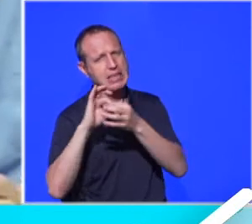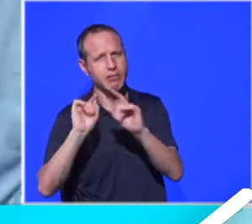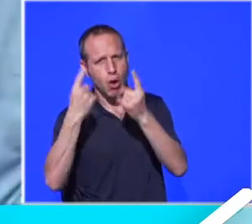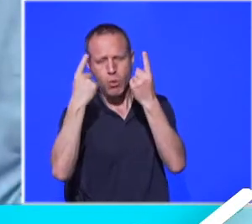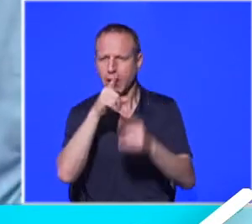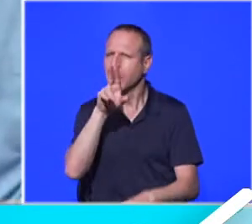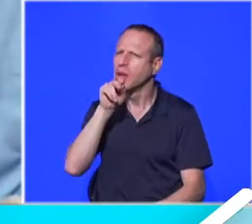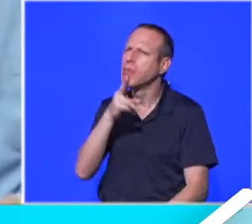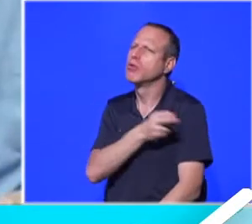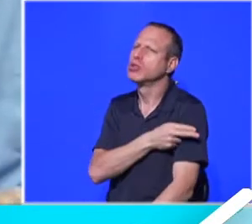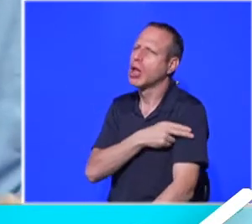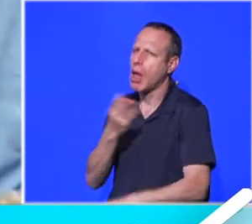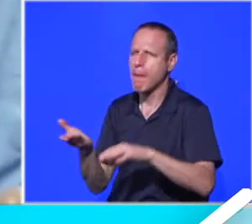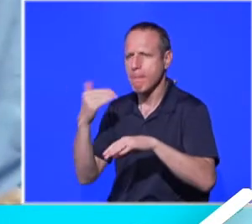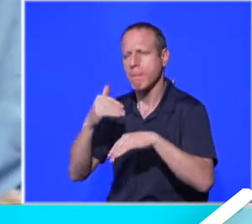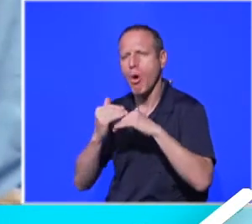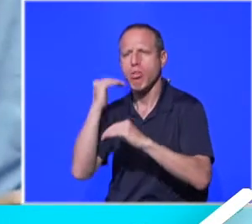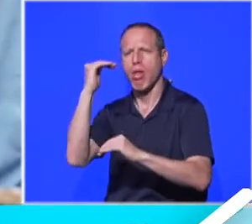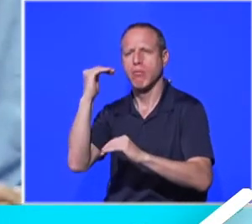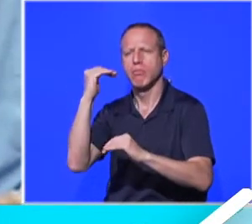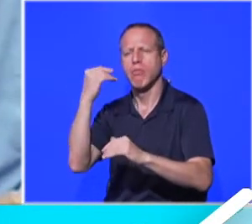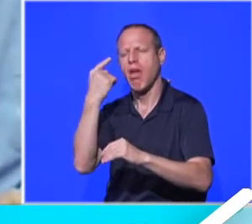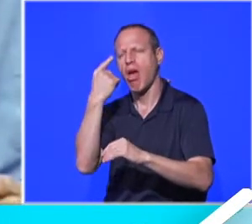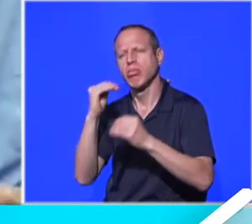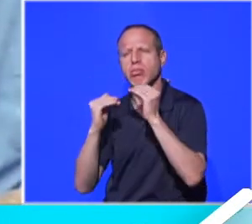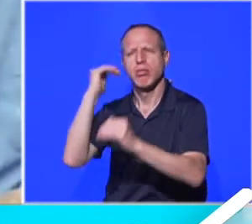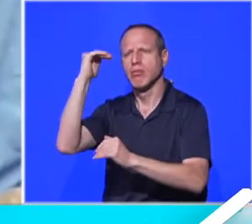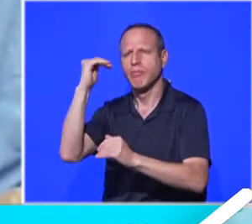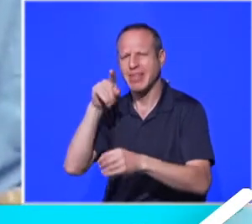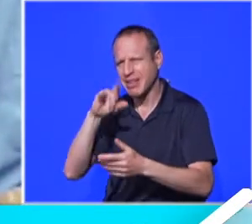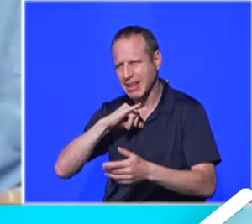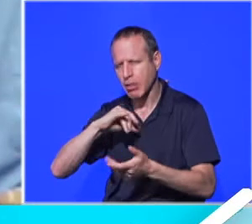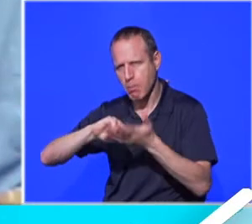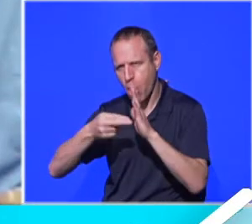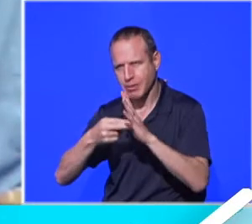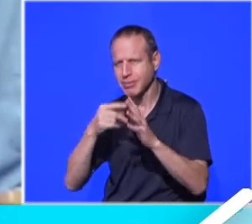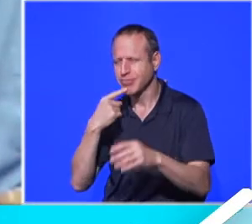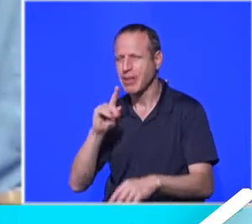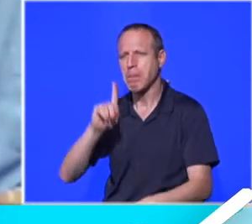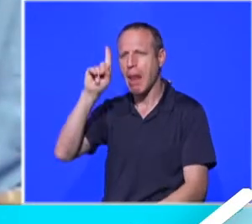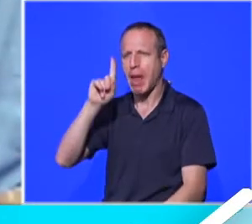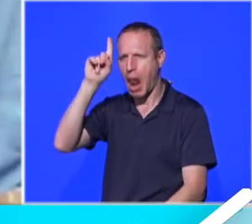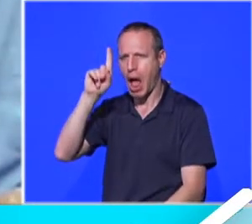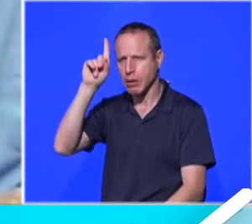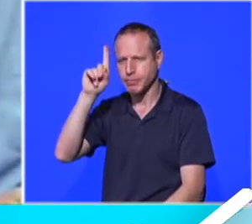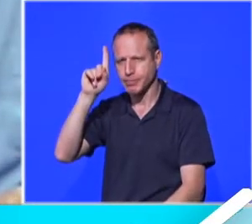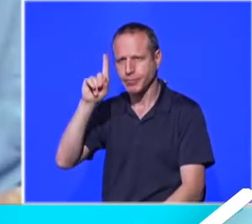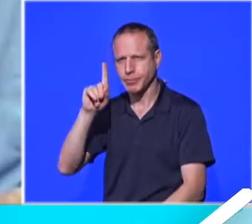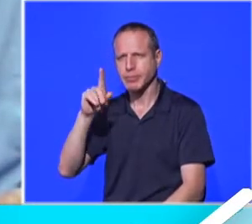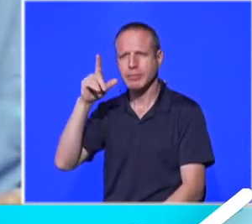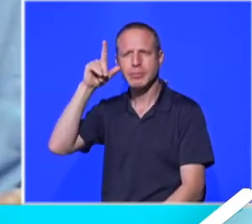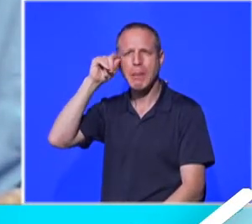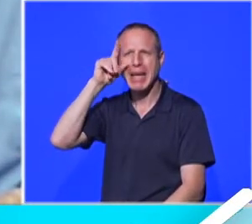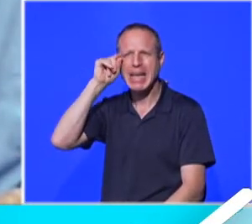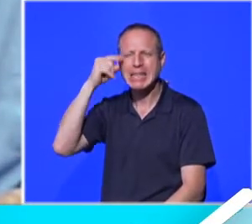משטרה, בוא נעלה לבל אחד, דרגה אחת יותר גבוהה, זה עניין פוליטי, זאת אומרת מלמעלה בעצם בקריצה